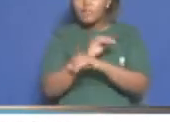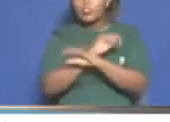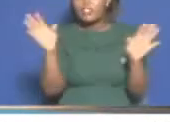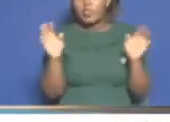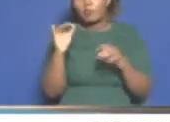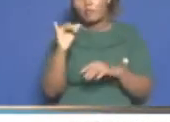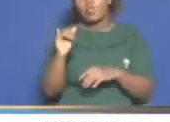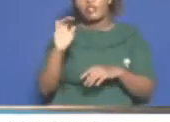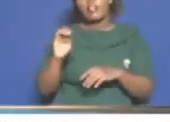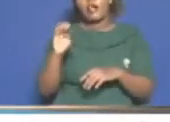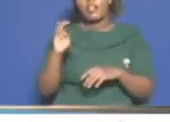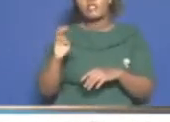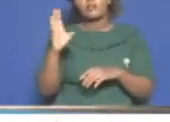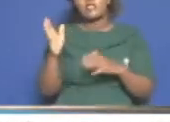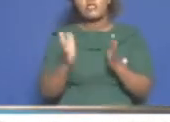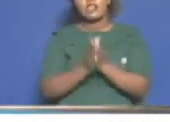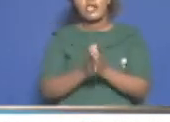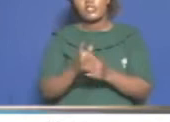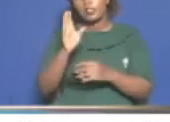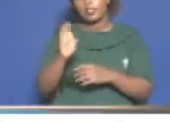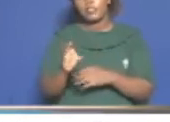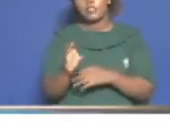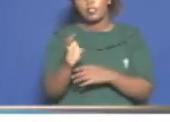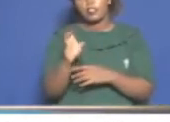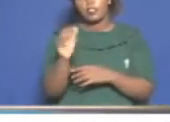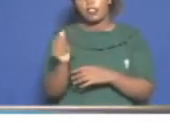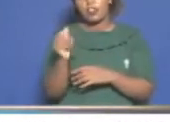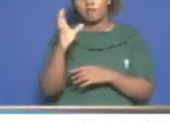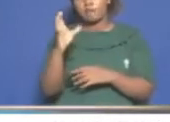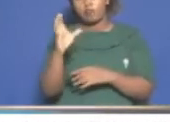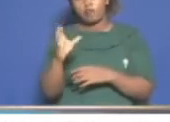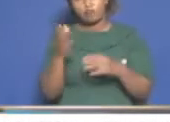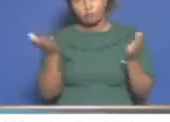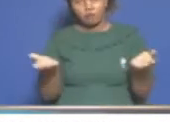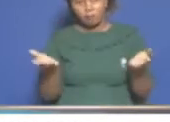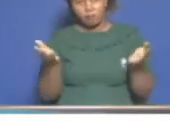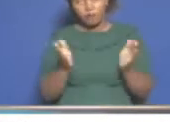uchaguzi, na ukue cleared na tume ya kupambana na maadili